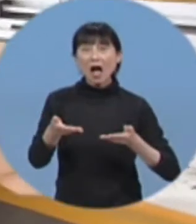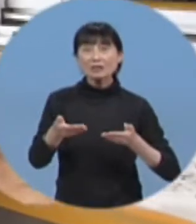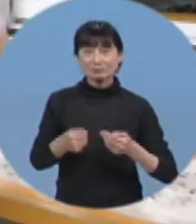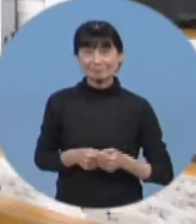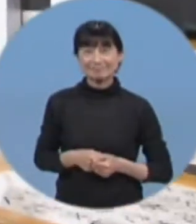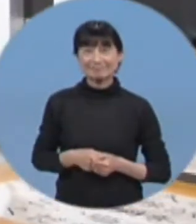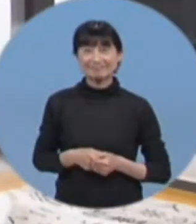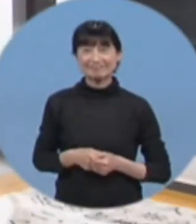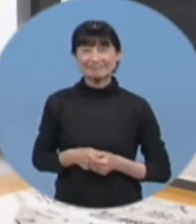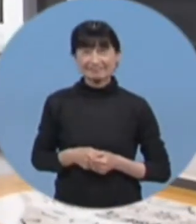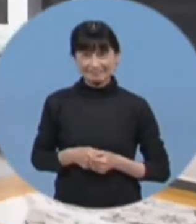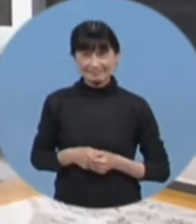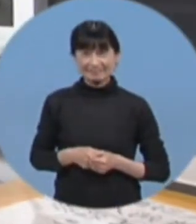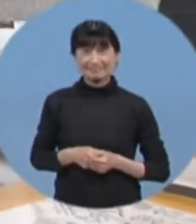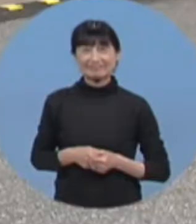ーん。